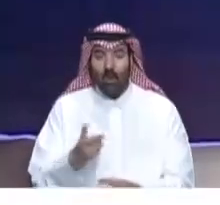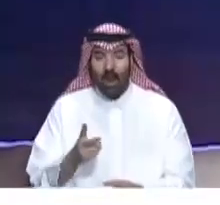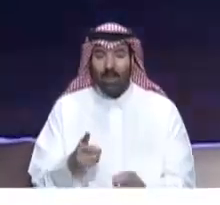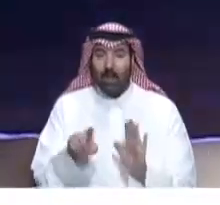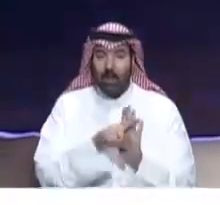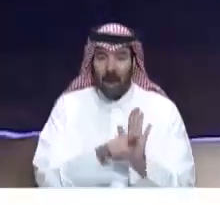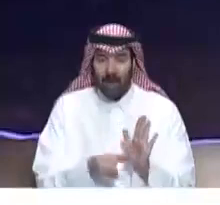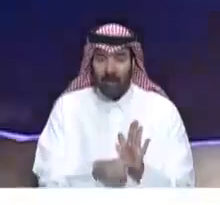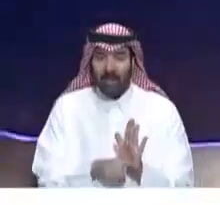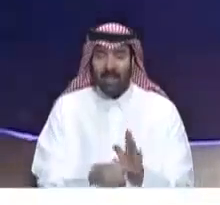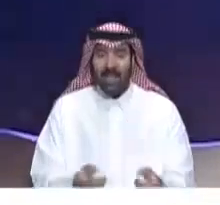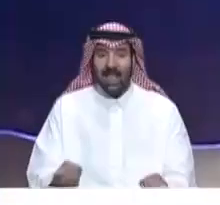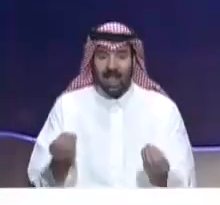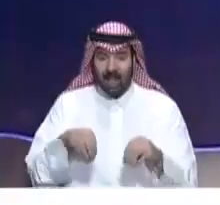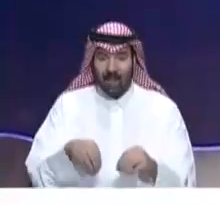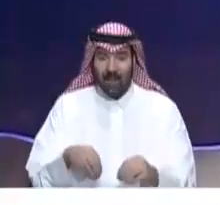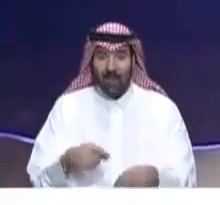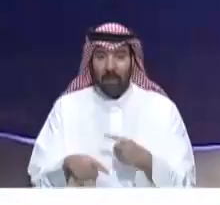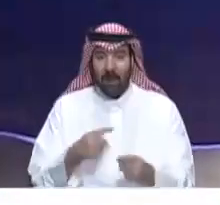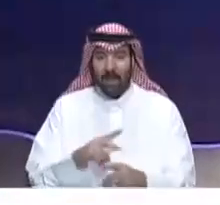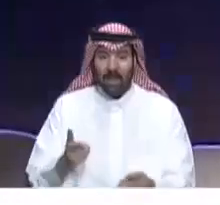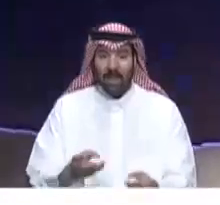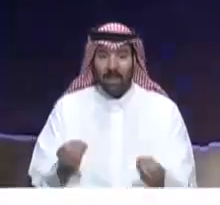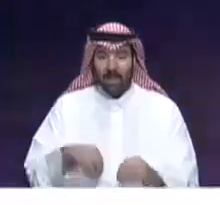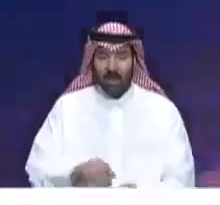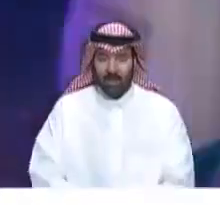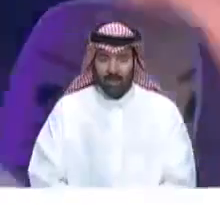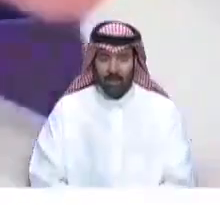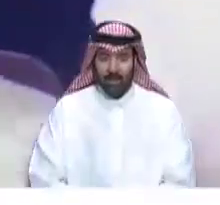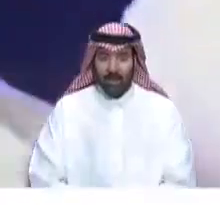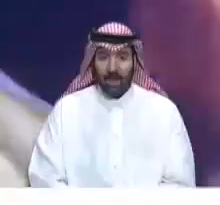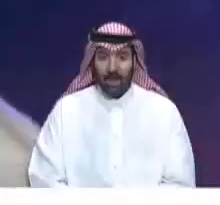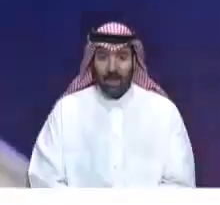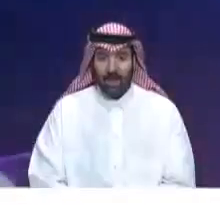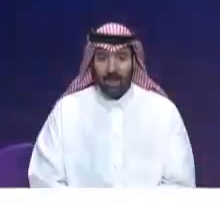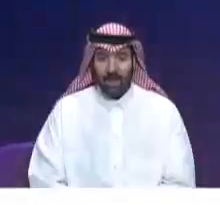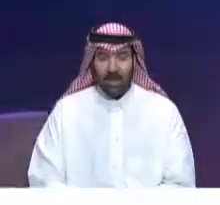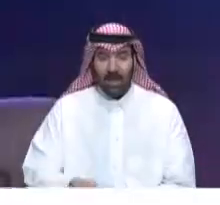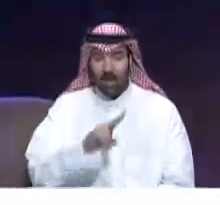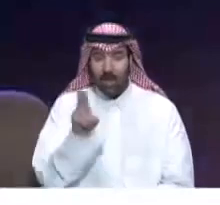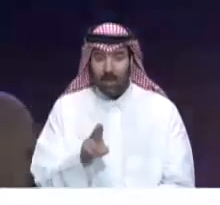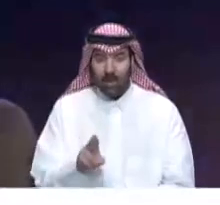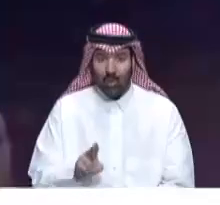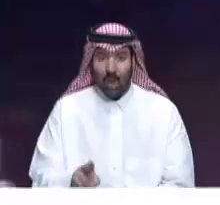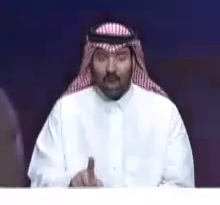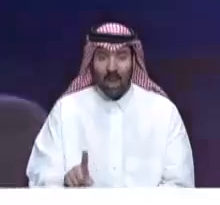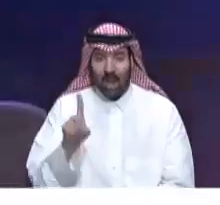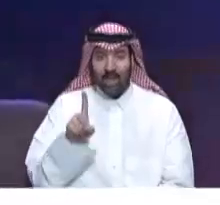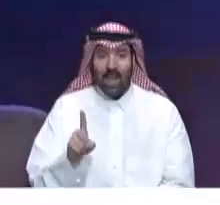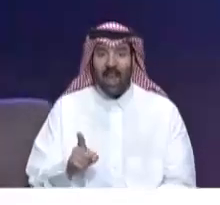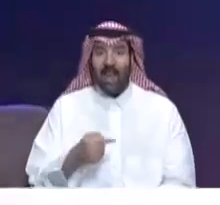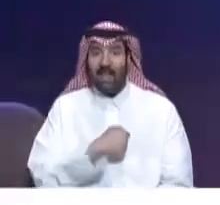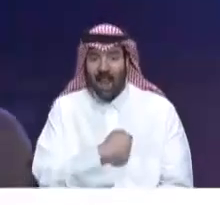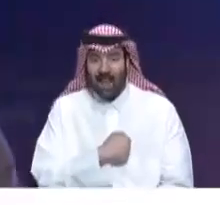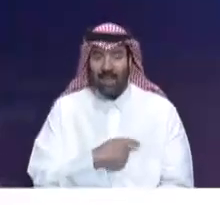بعروض ستضيف يعني الكثير. نعم بإذن الله، نسأل الله تعالى يعني أن يديم